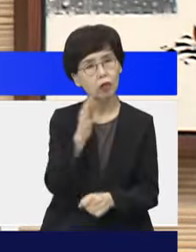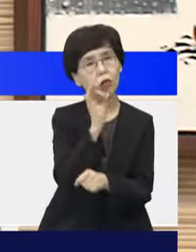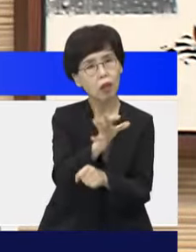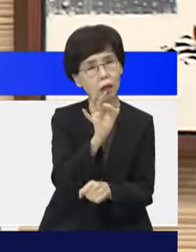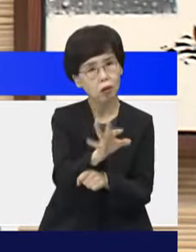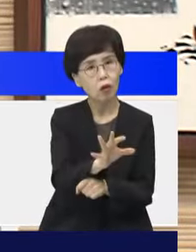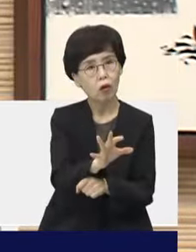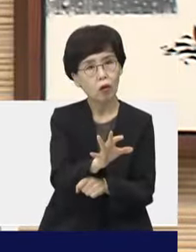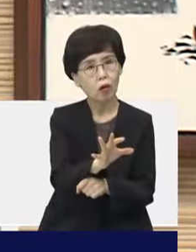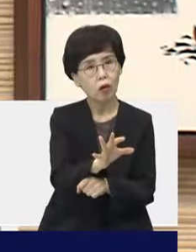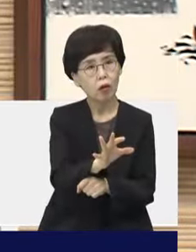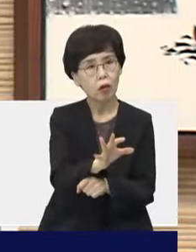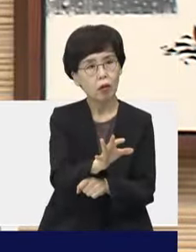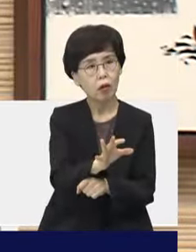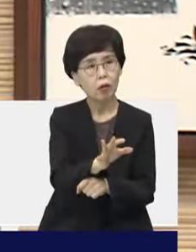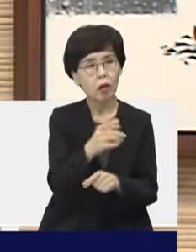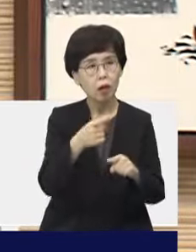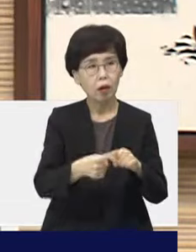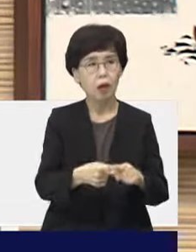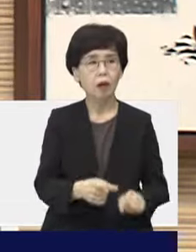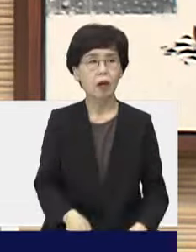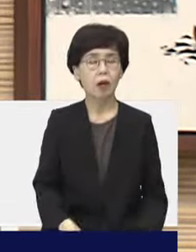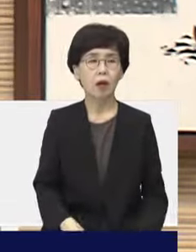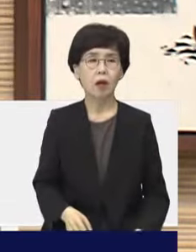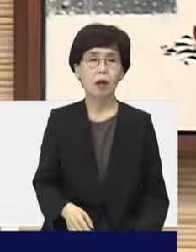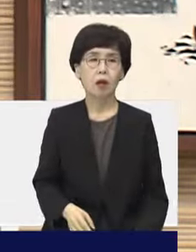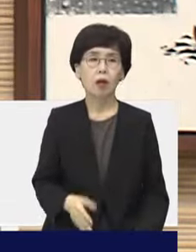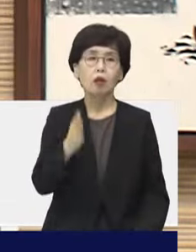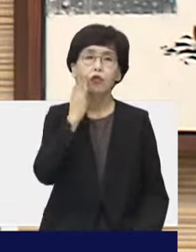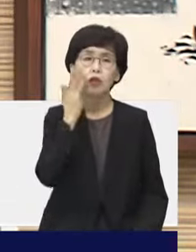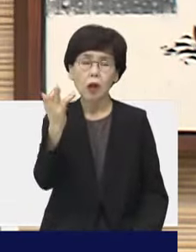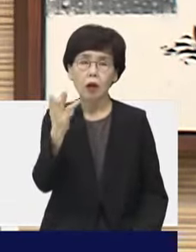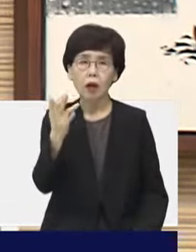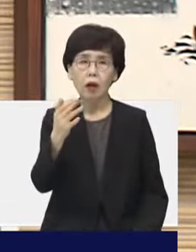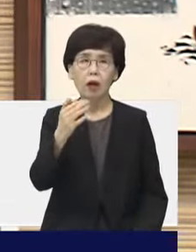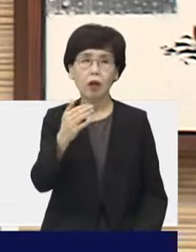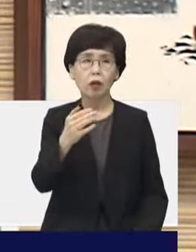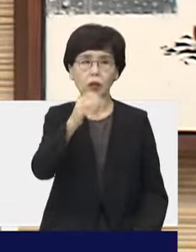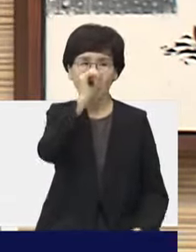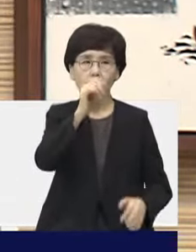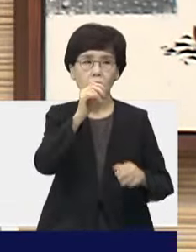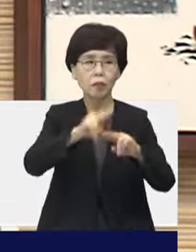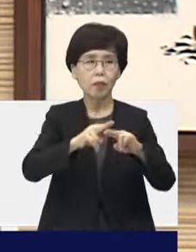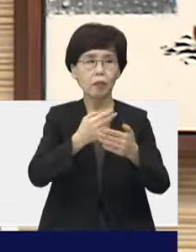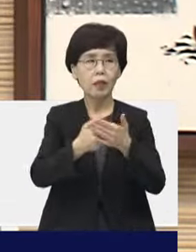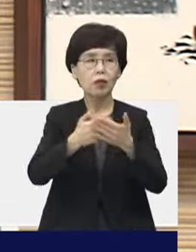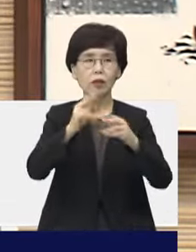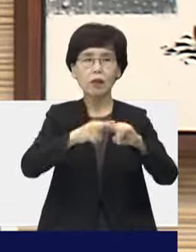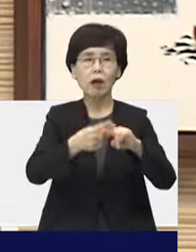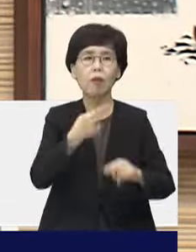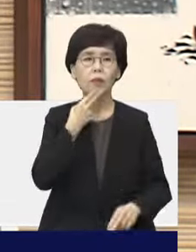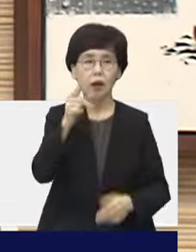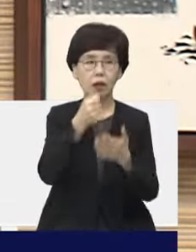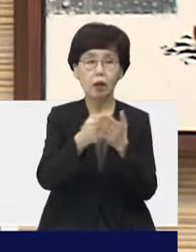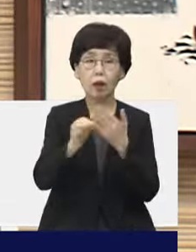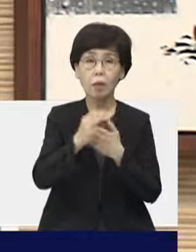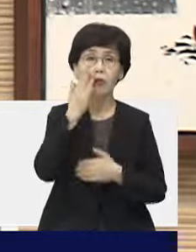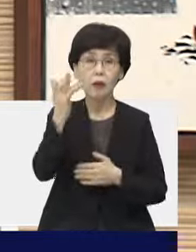있다가 우연찮게 울산에 제대로 된 미술상이 없다. 울산에 미술상을 하나를 제정했으면 울산